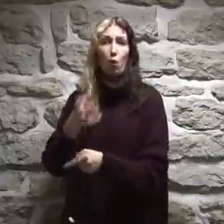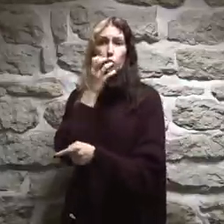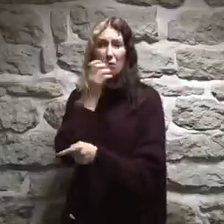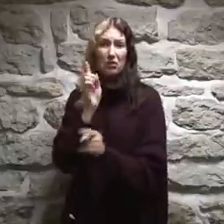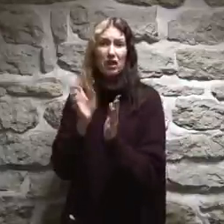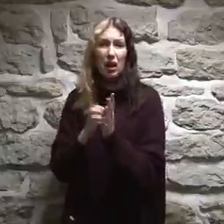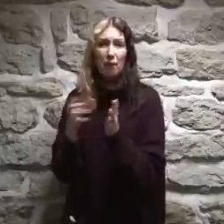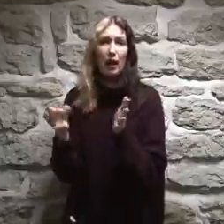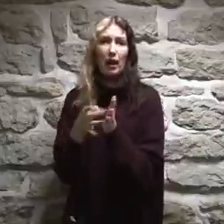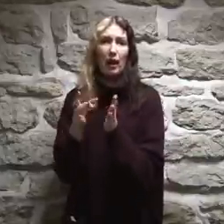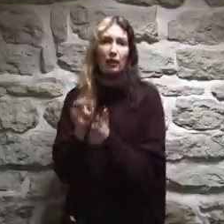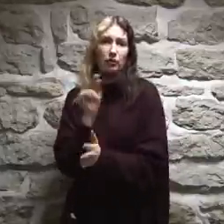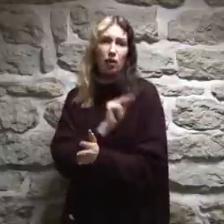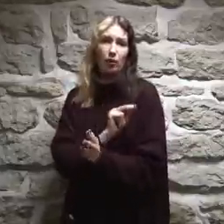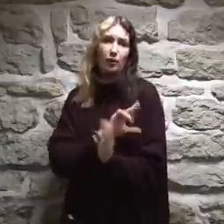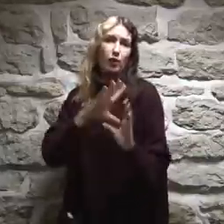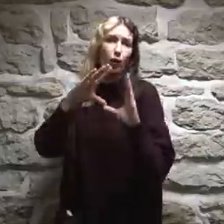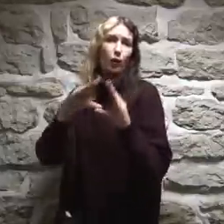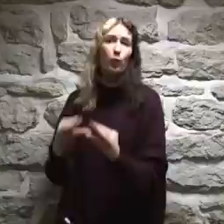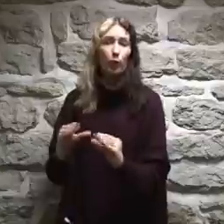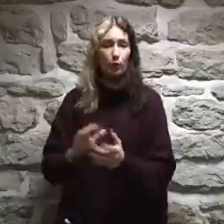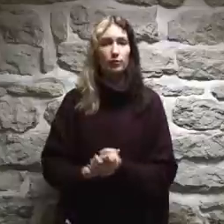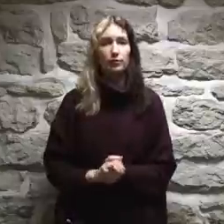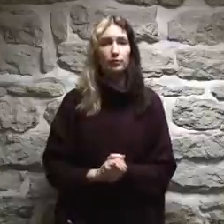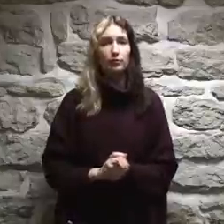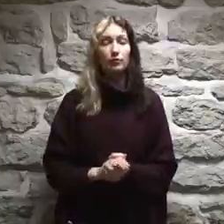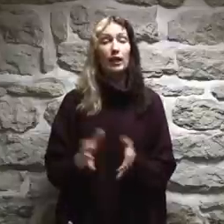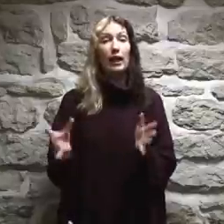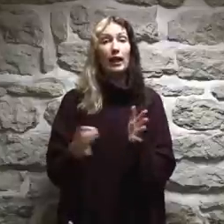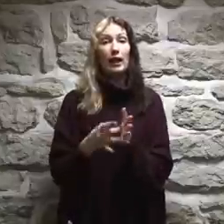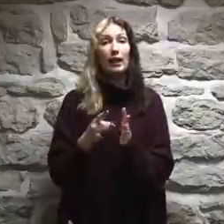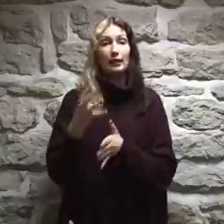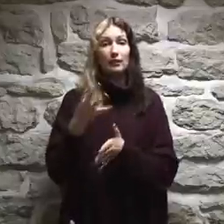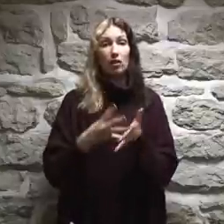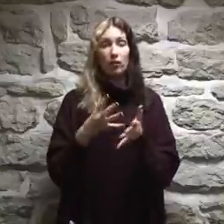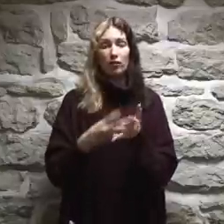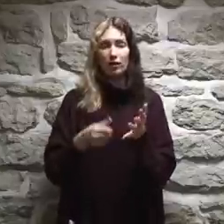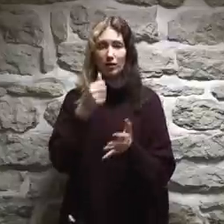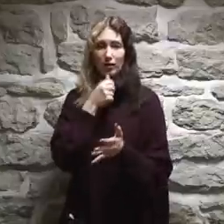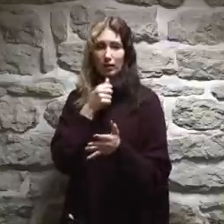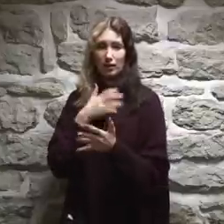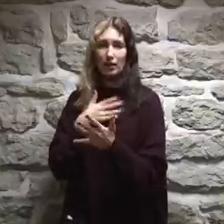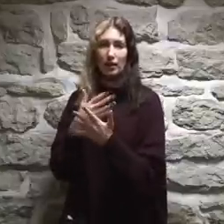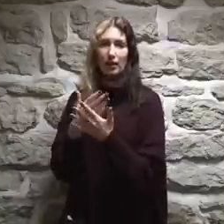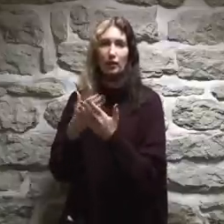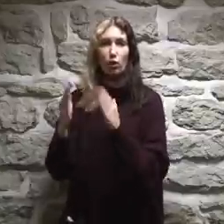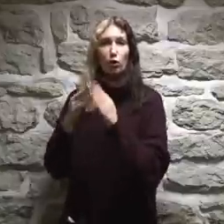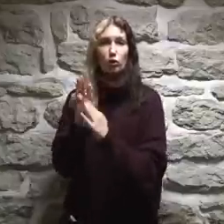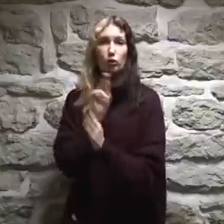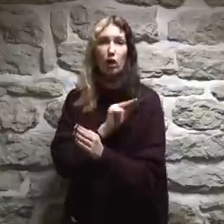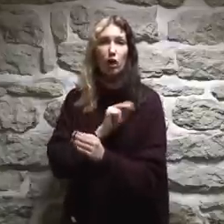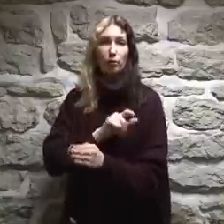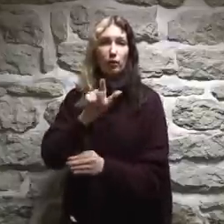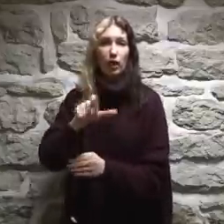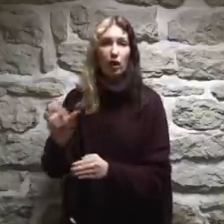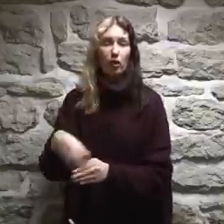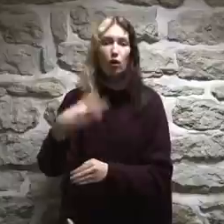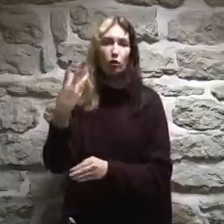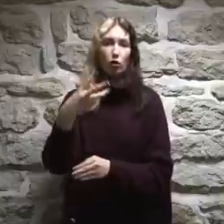vähenenud. Ja näiteks elektriarve Eesti Energia kodutarbijale peaks olema kuskil